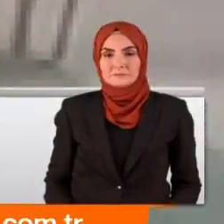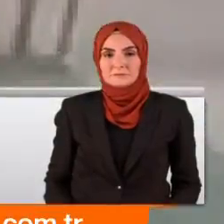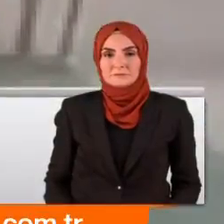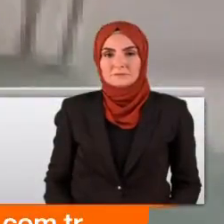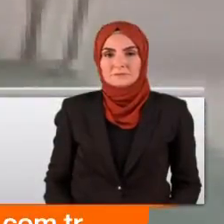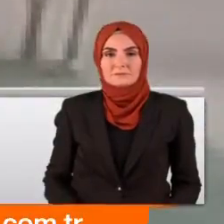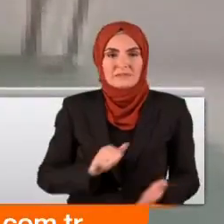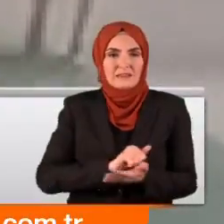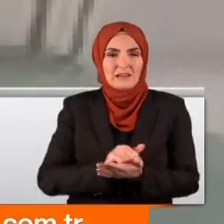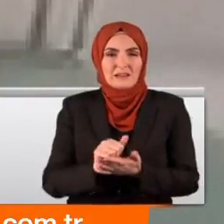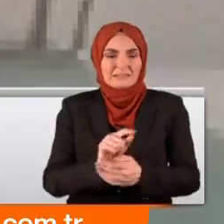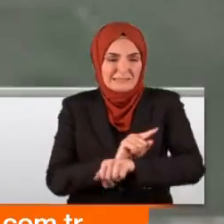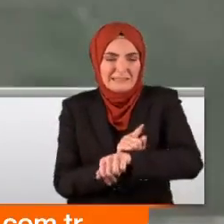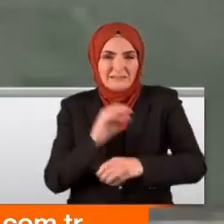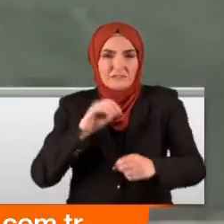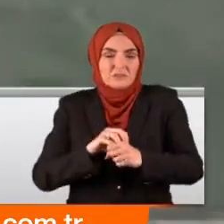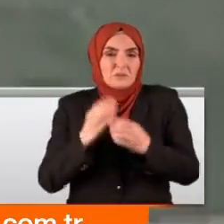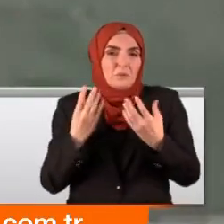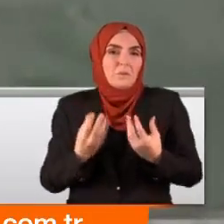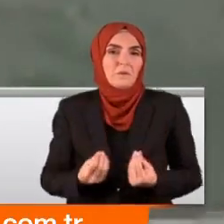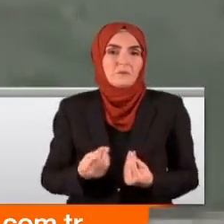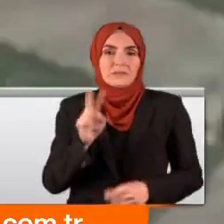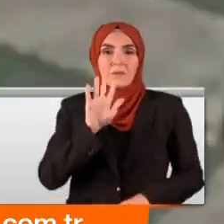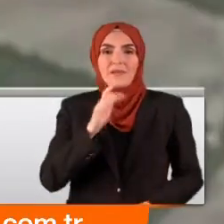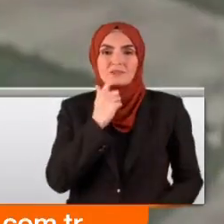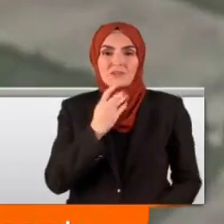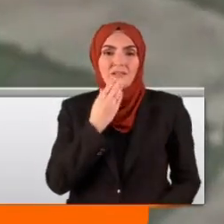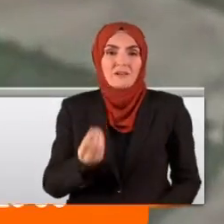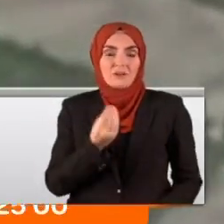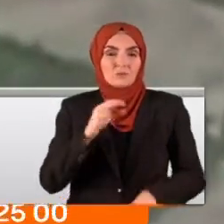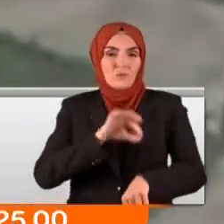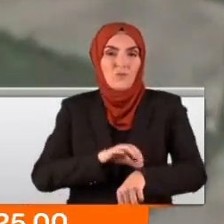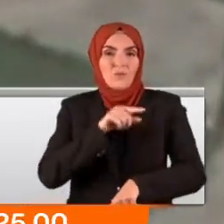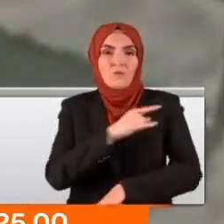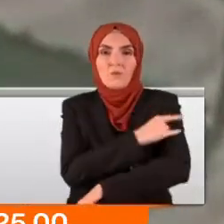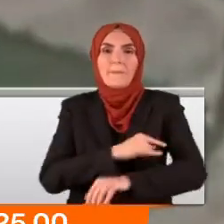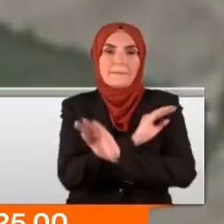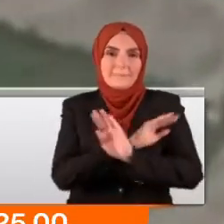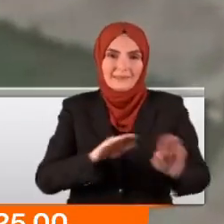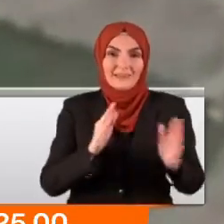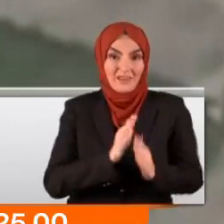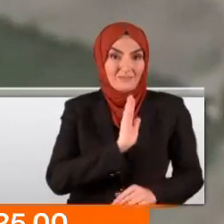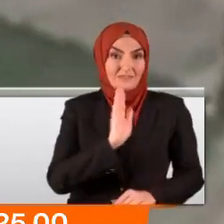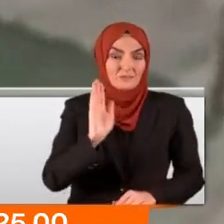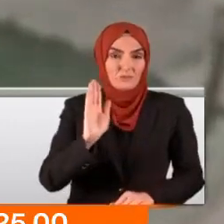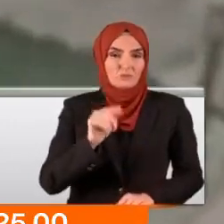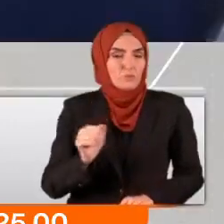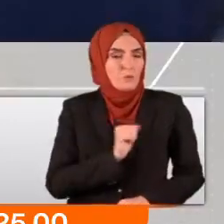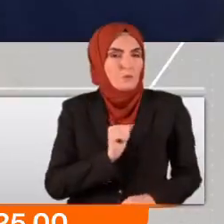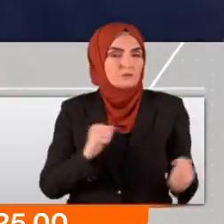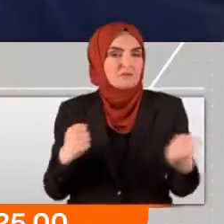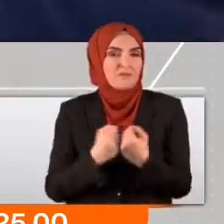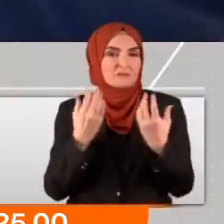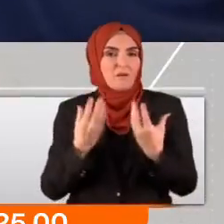Her şey saniyeler içinde oldu. 25 yaşındaki genç doktor nöbetten çıkmış evine dönüyordu ki o korkunç kaza oldu.